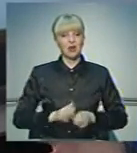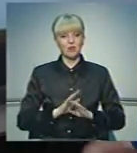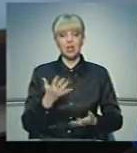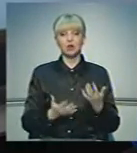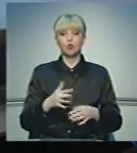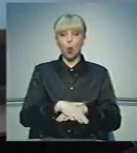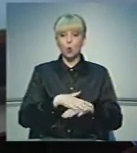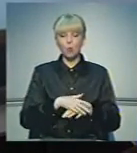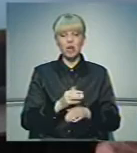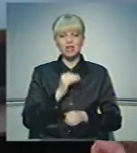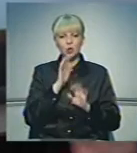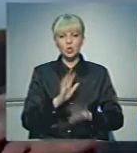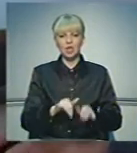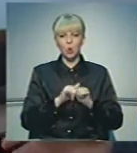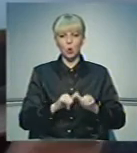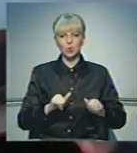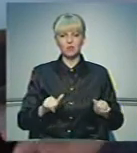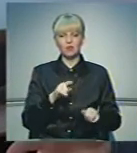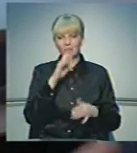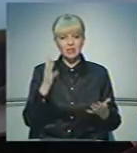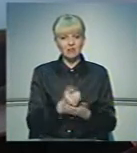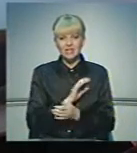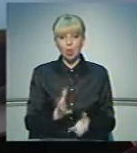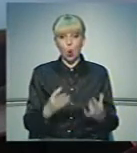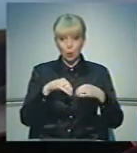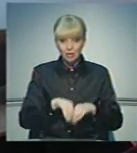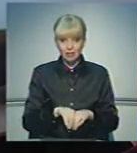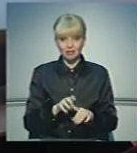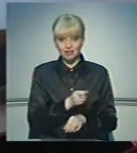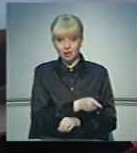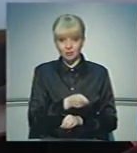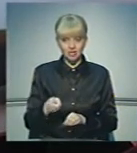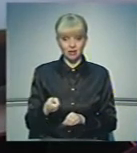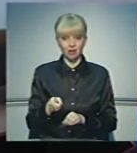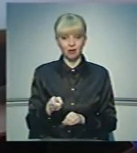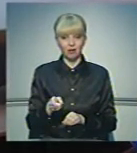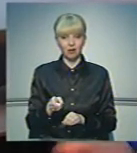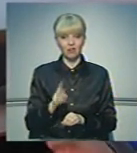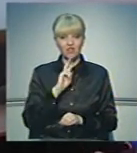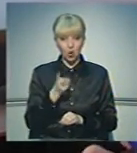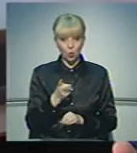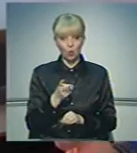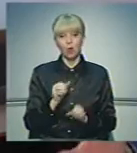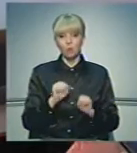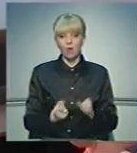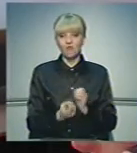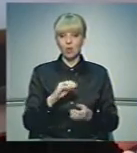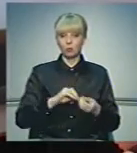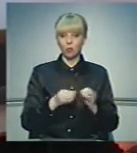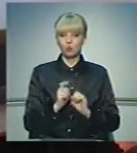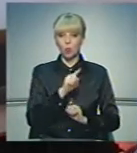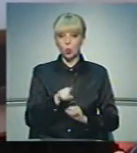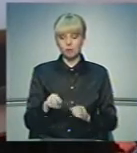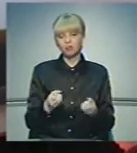громади недостатньо розвинуті і вони не встигли об'єднатися, от уже за ці два роки, то може виникнути проблема, що